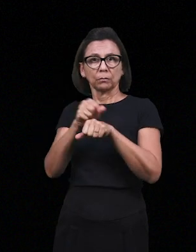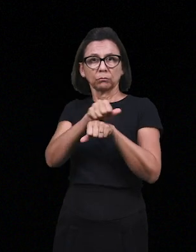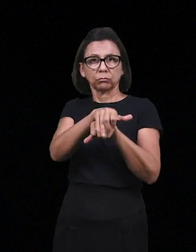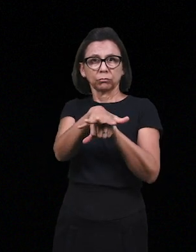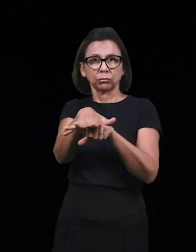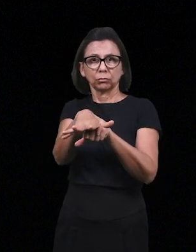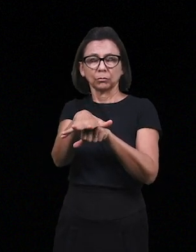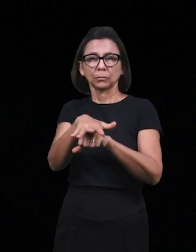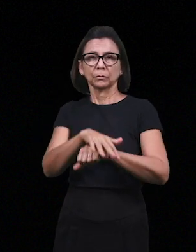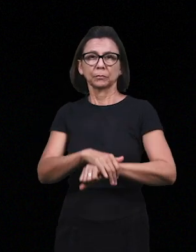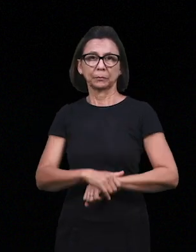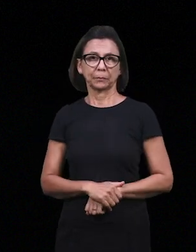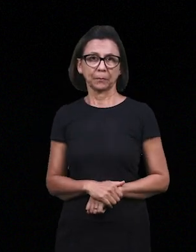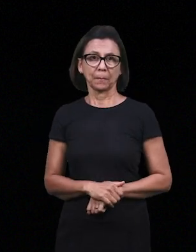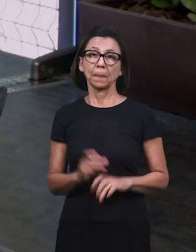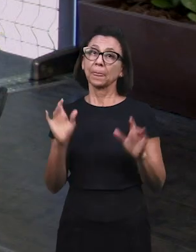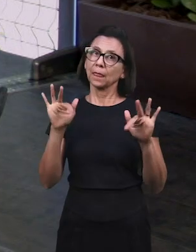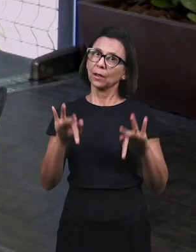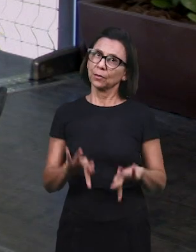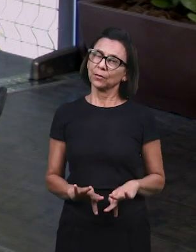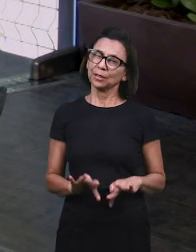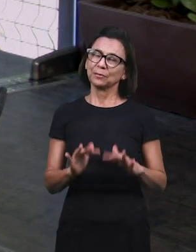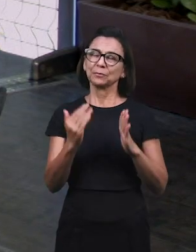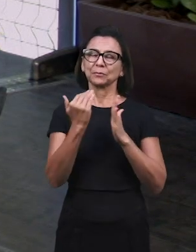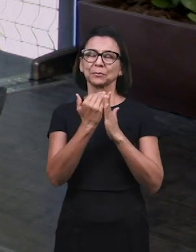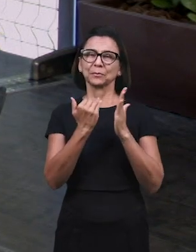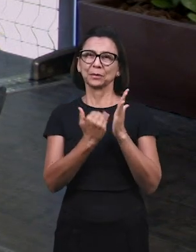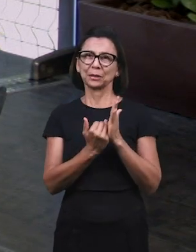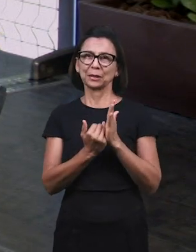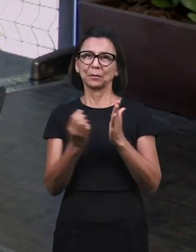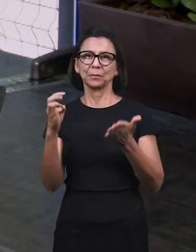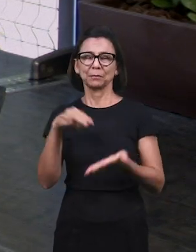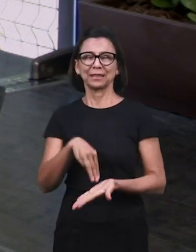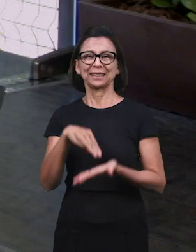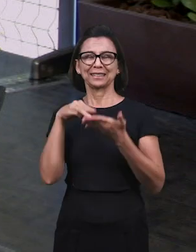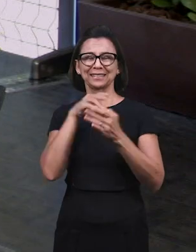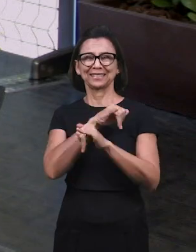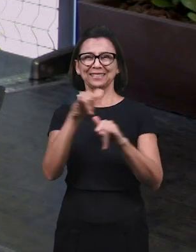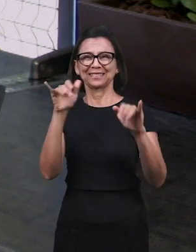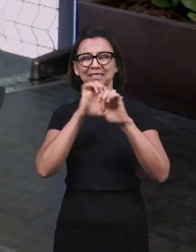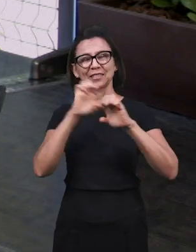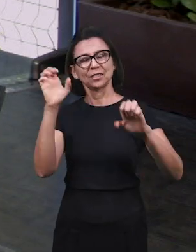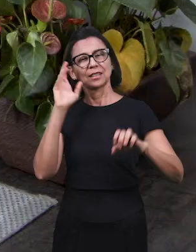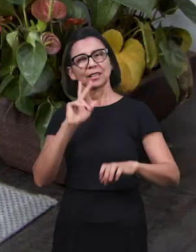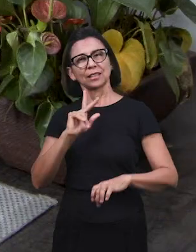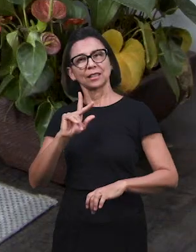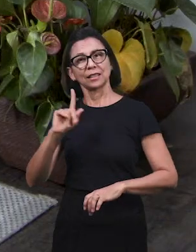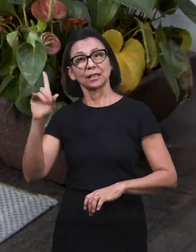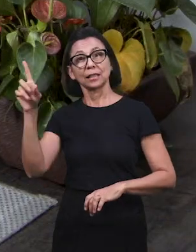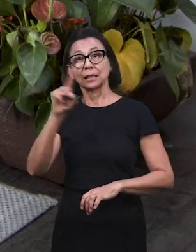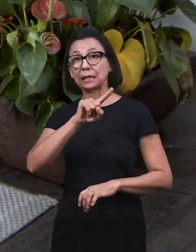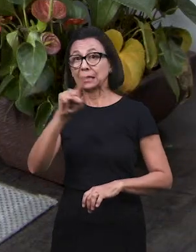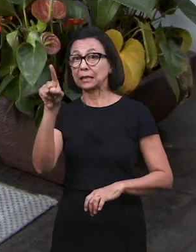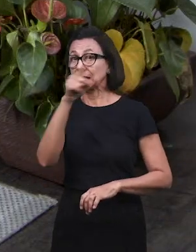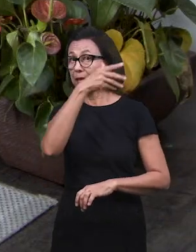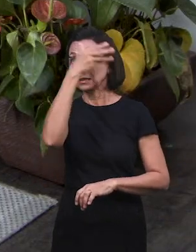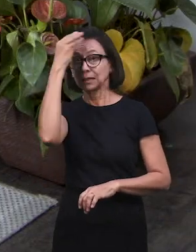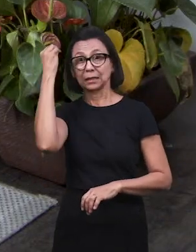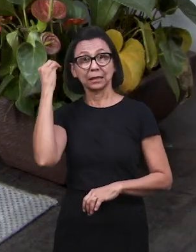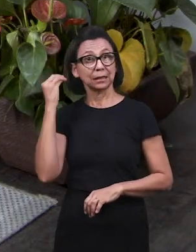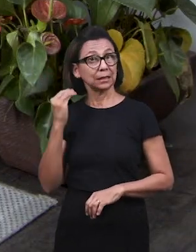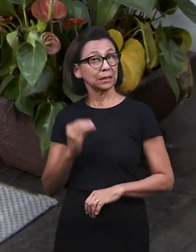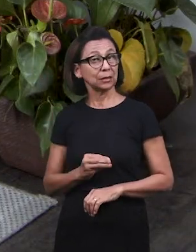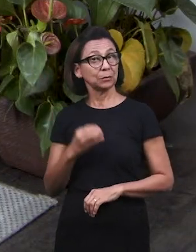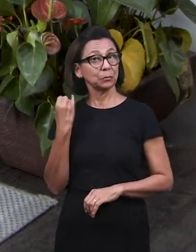arrivons à la fin de cette édition de la programmation de l'Église chrétienne Maranatha en annonçant l'Évangile éternel. Et n'oubliez pas, tous